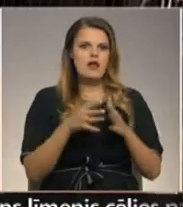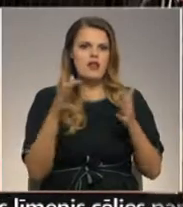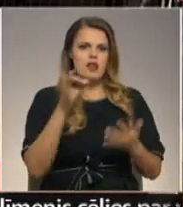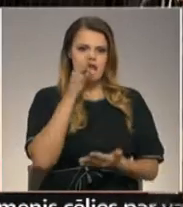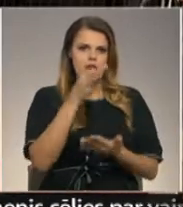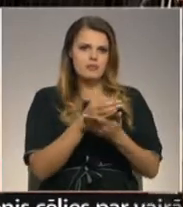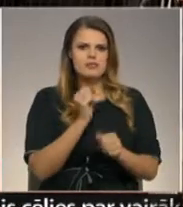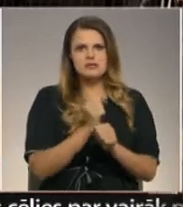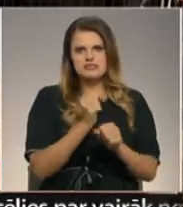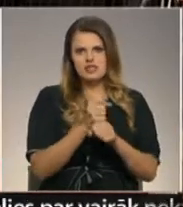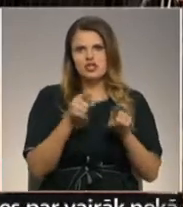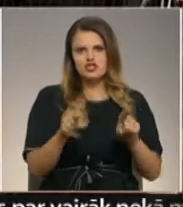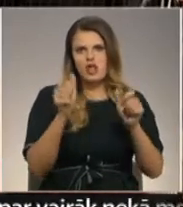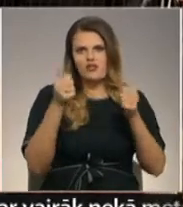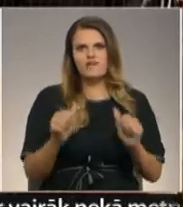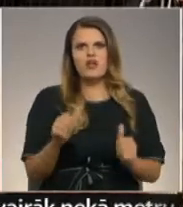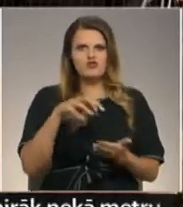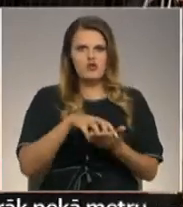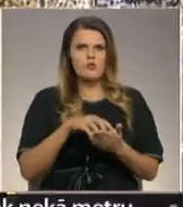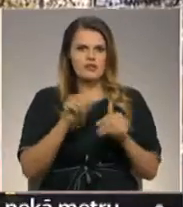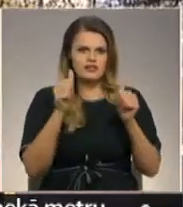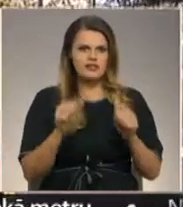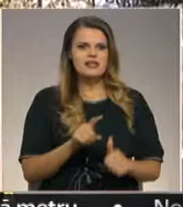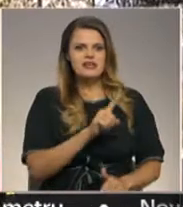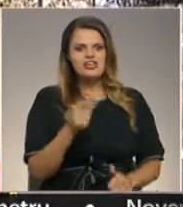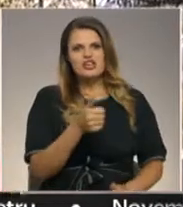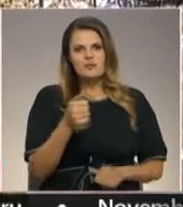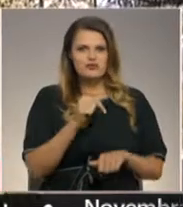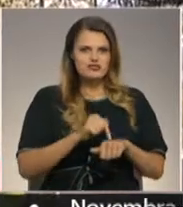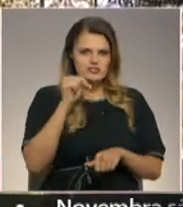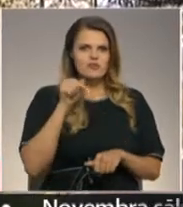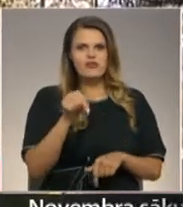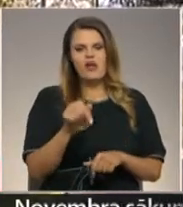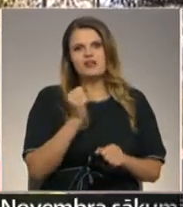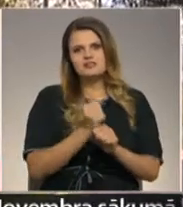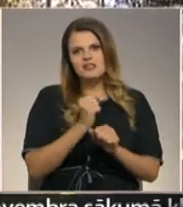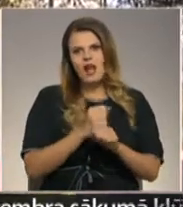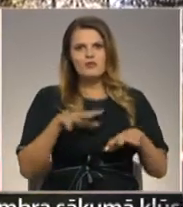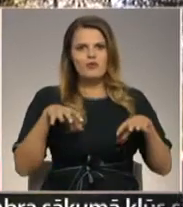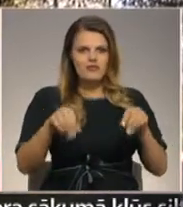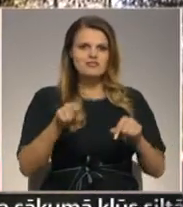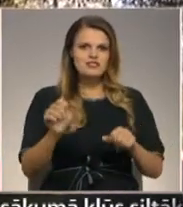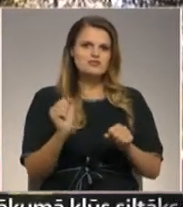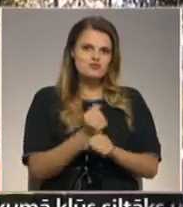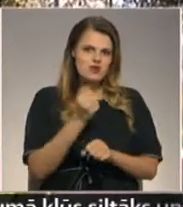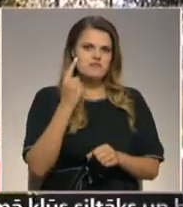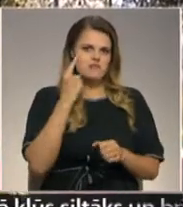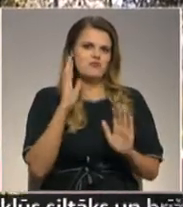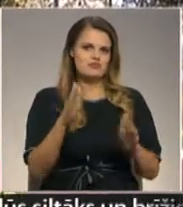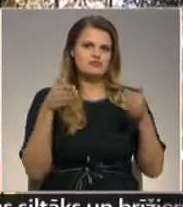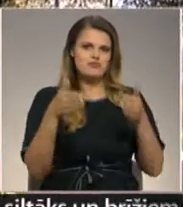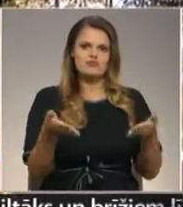atbildība strādāt pie šāda veida objekta izveides. Ir tāda īpaša sajūta, kad tāds darbs veids, kad nu, tas tomēr kaut kas paliekošs